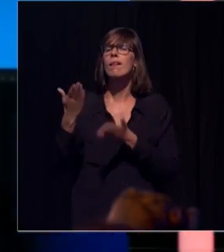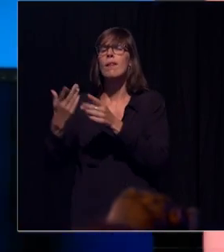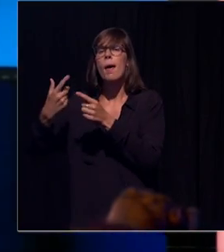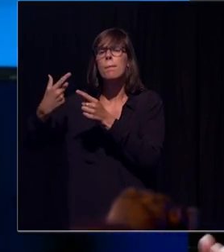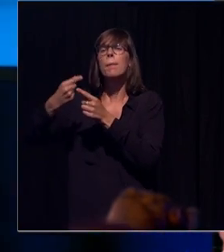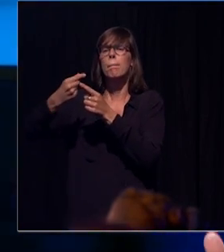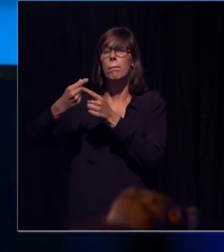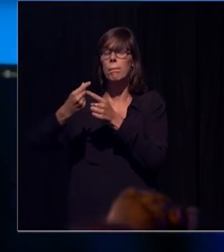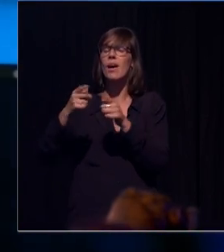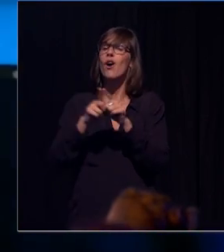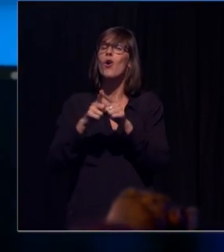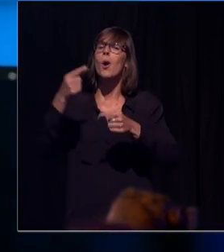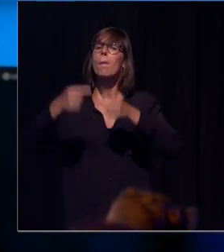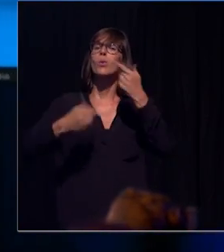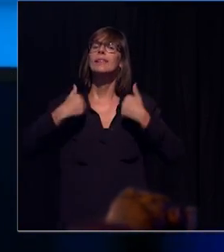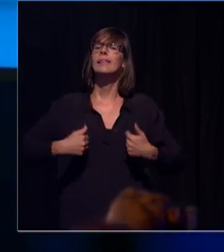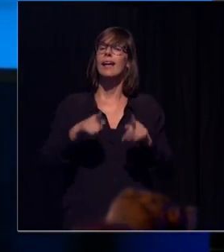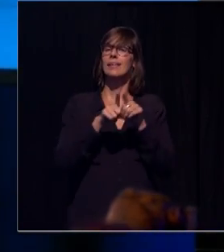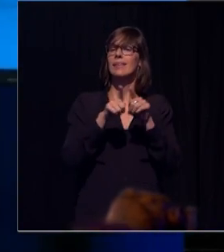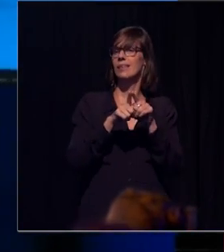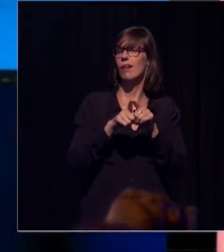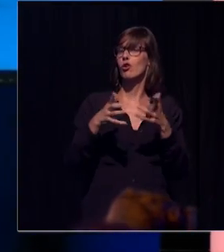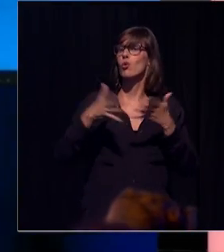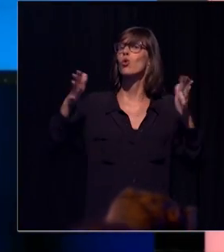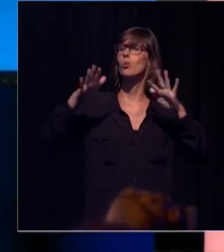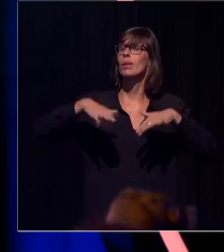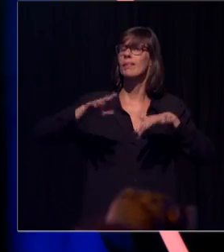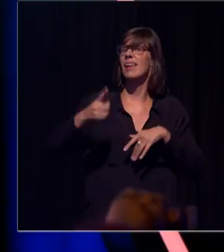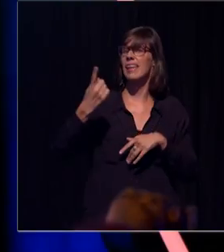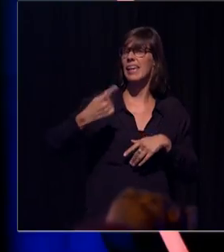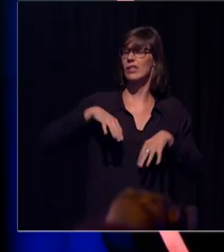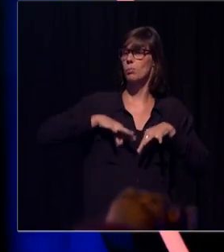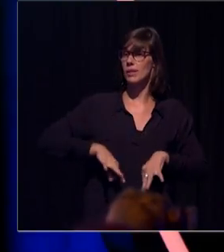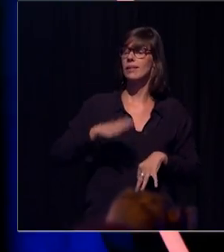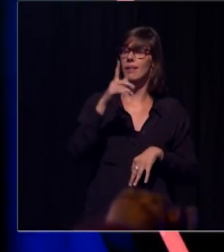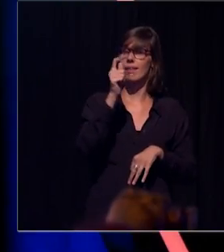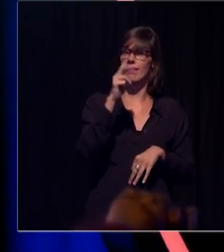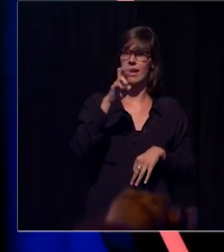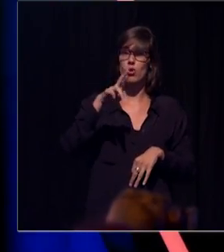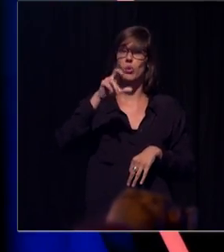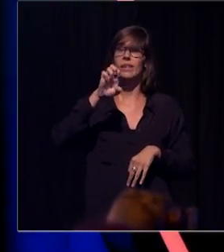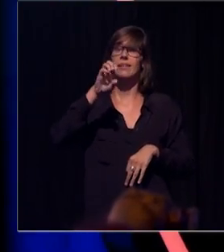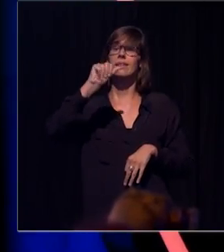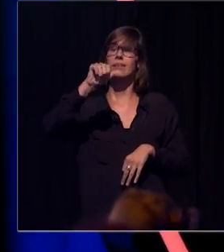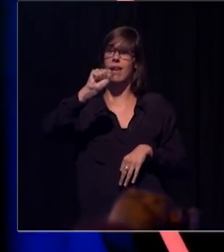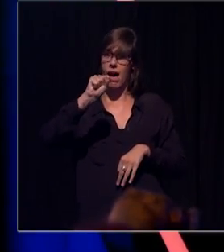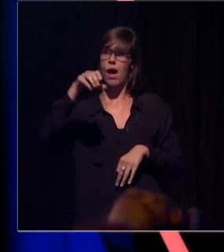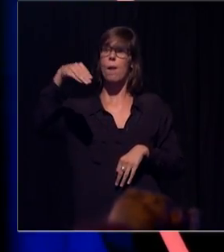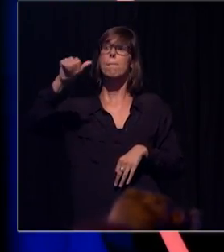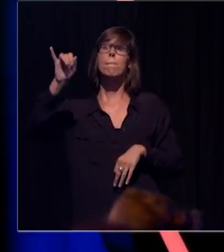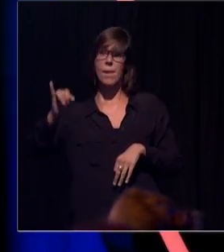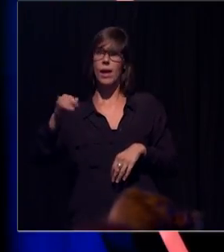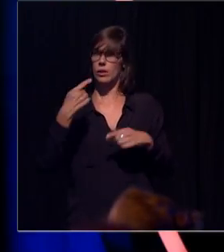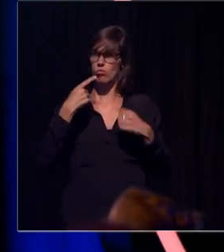bloedsuikerspiegels te meten dan in die bloeddruppeltjes. Zelfs een politica zoals Theresa May, die er